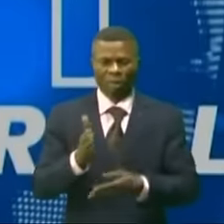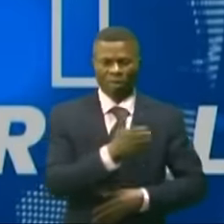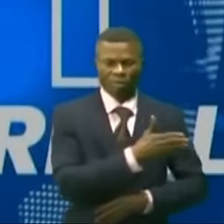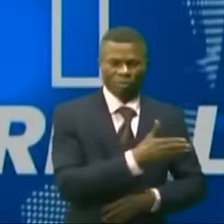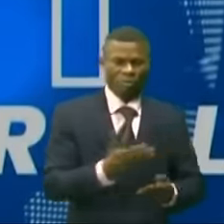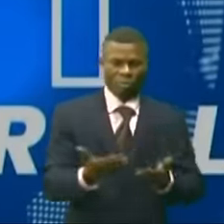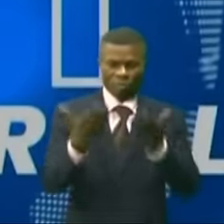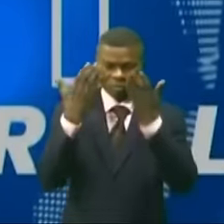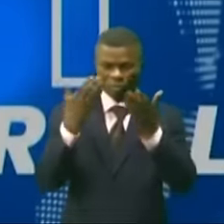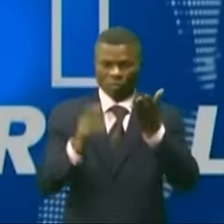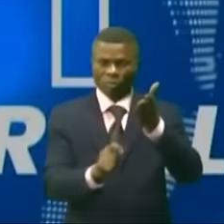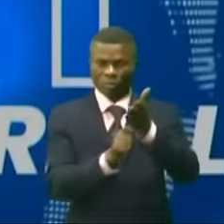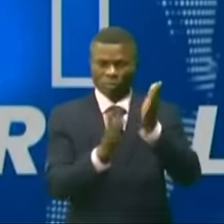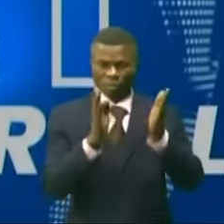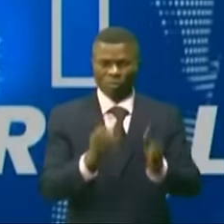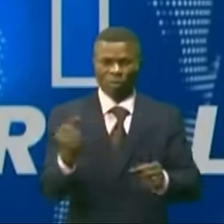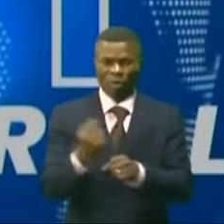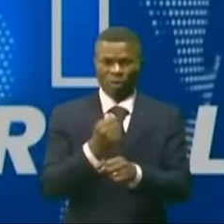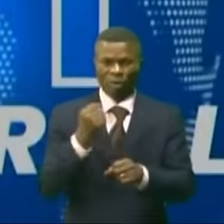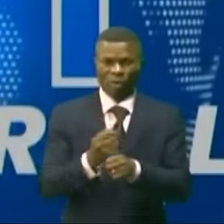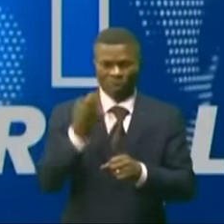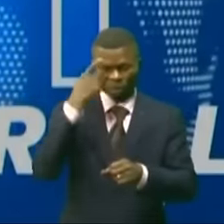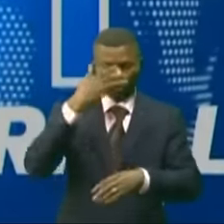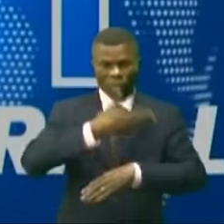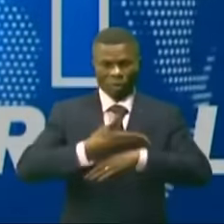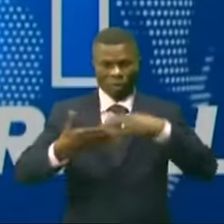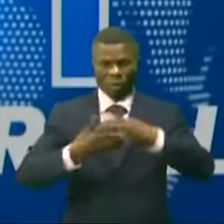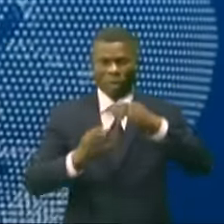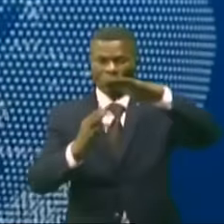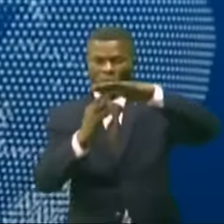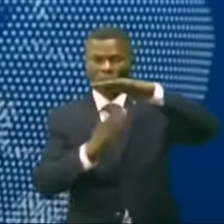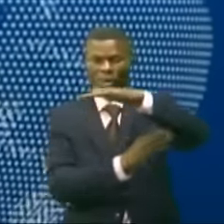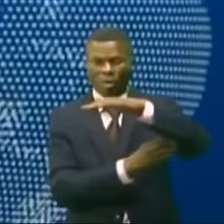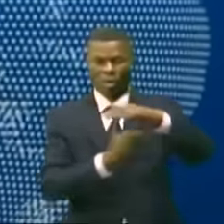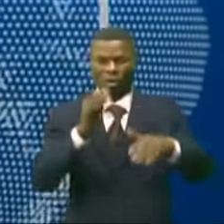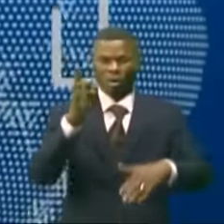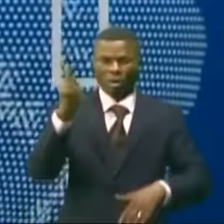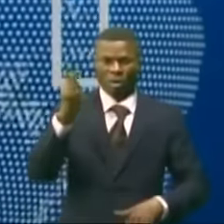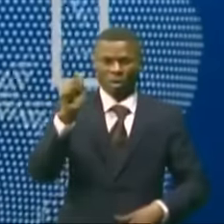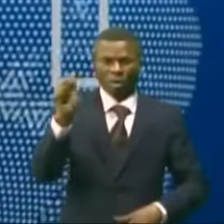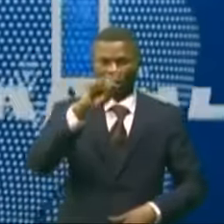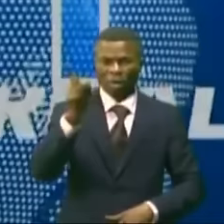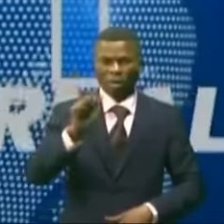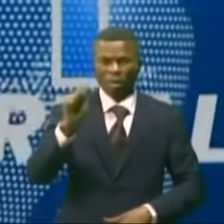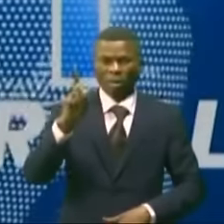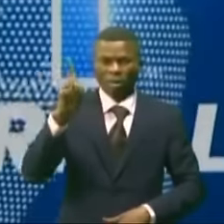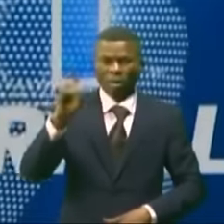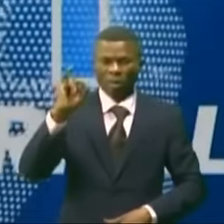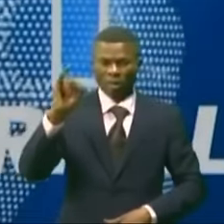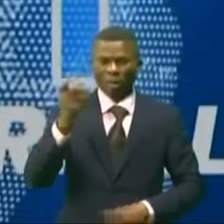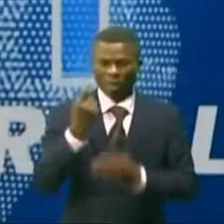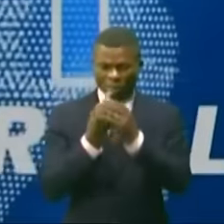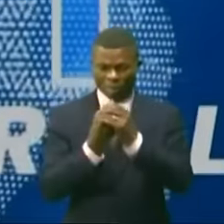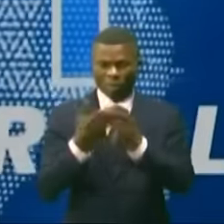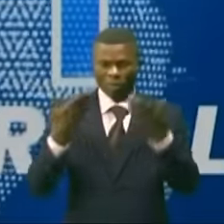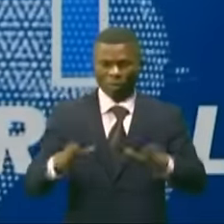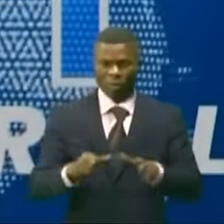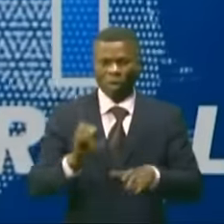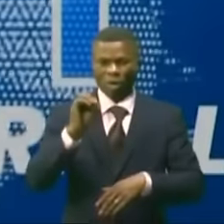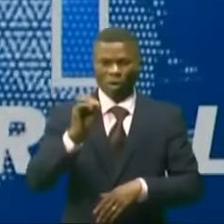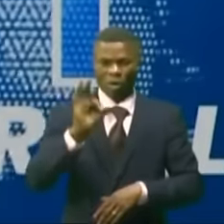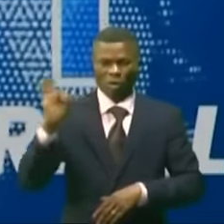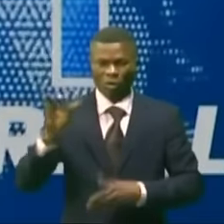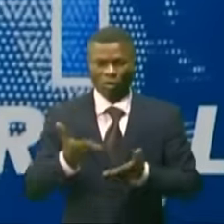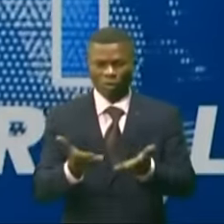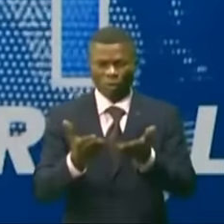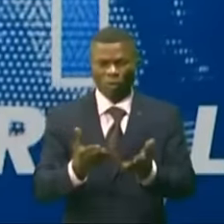l'étude technique des travaux pour la construction du pont Kazadi musoko bientôt fin près l'Office des routes rassure